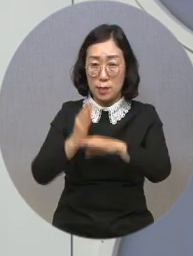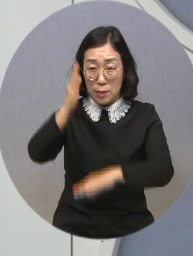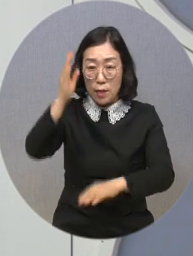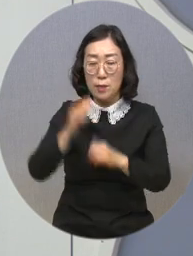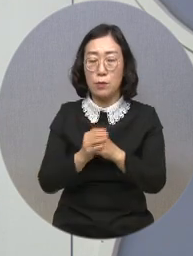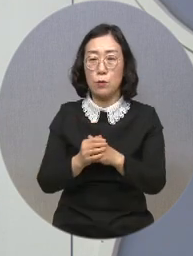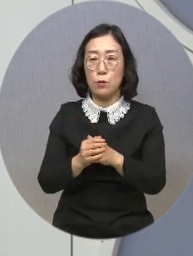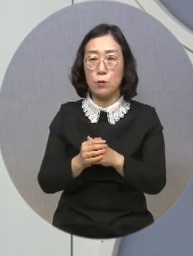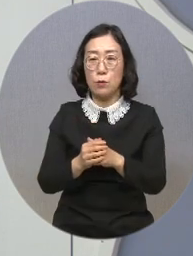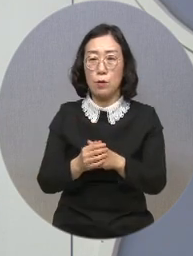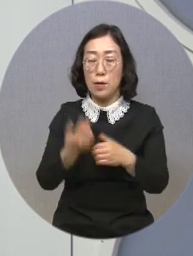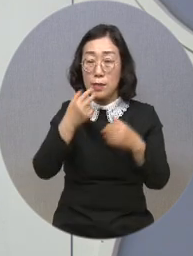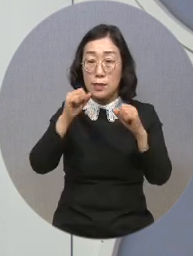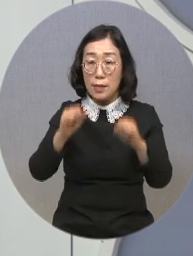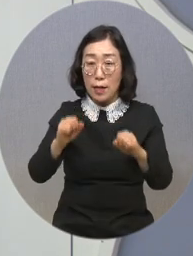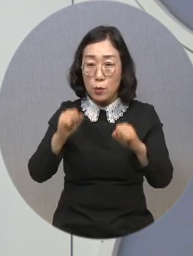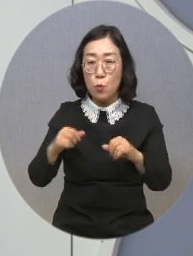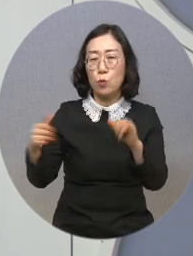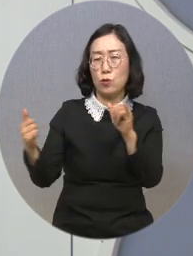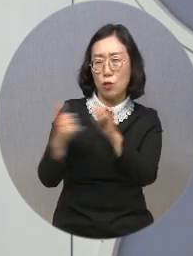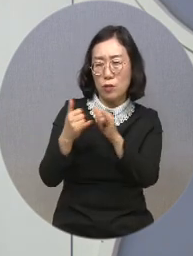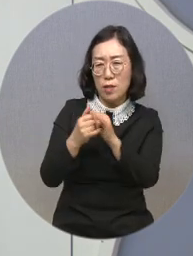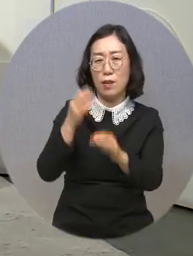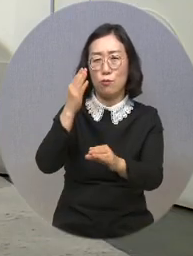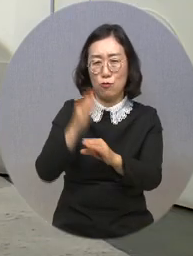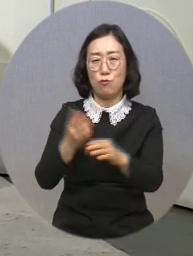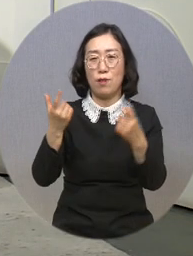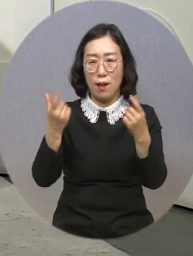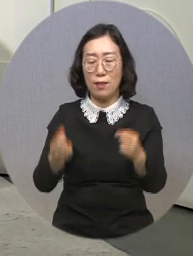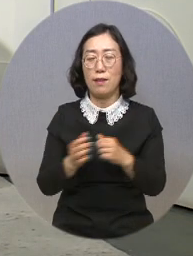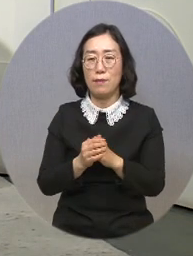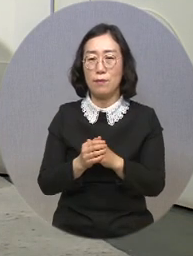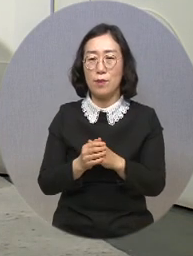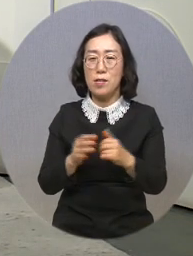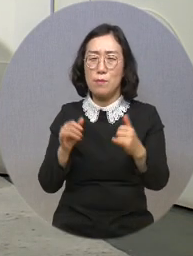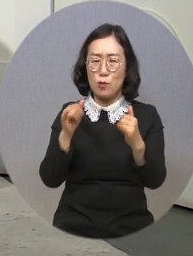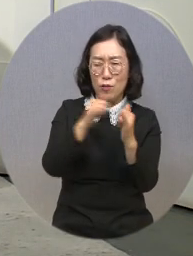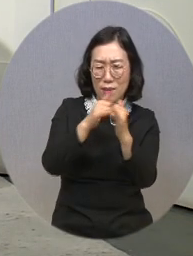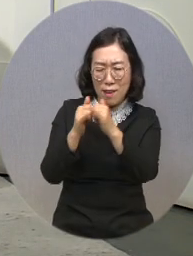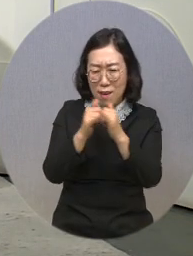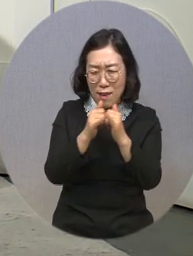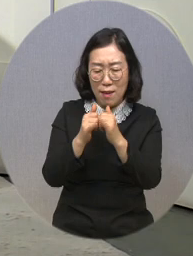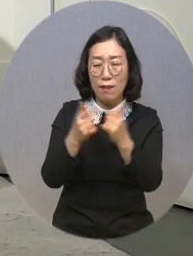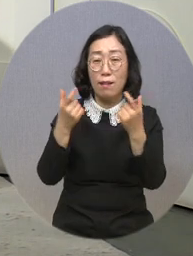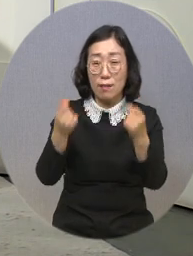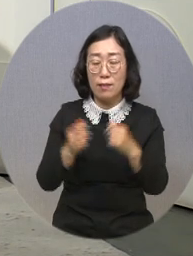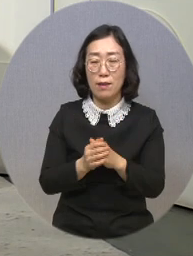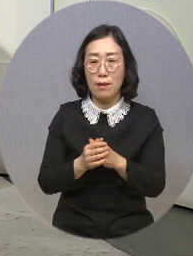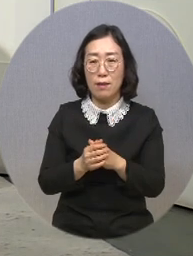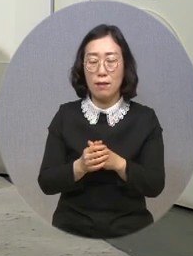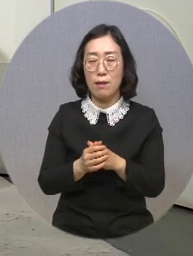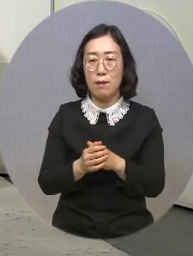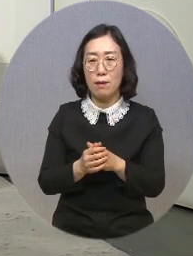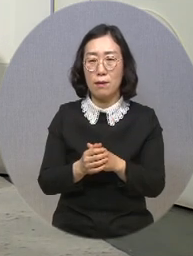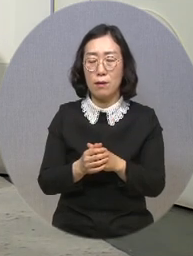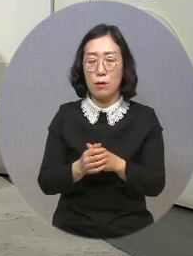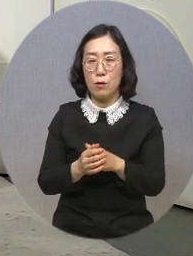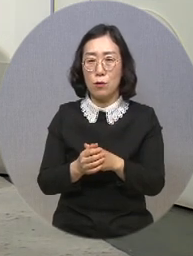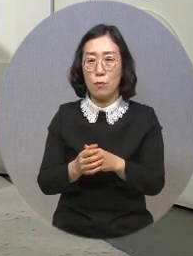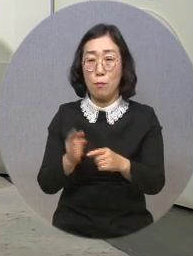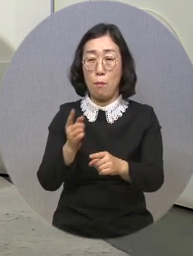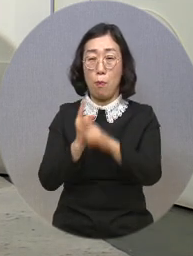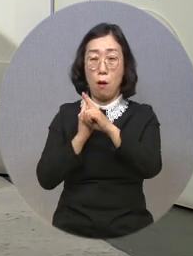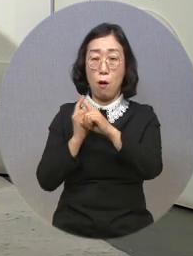생존 경쟁이 아니라 생존 전쟁을 우리가 치르고 있다. 전쟁을 하고 있는 거 아닌가. 전쟁에서 사람이 죽지